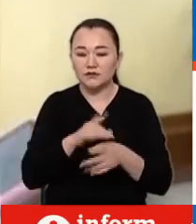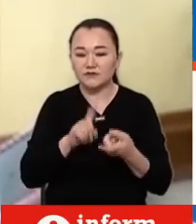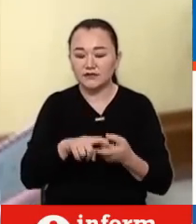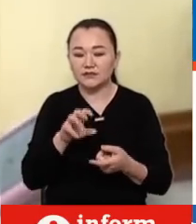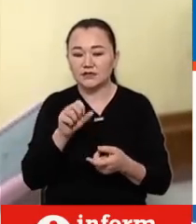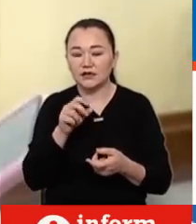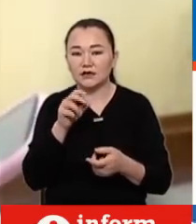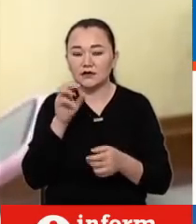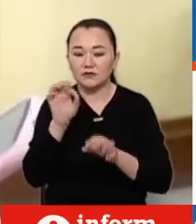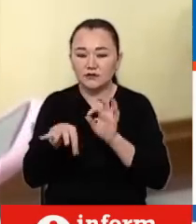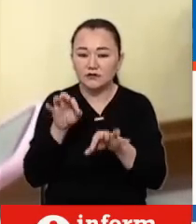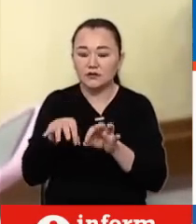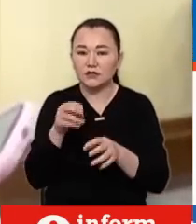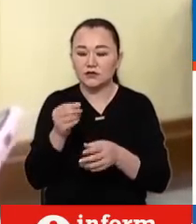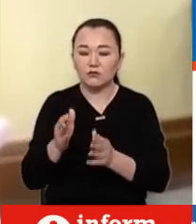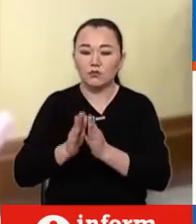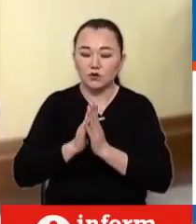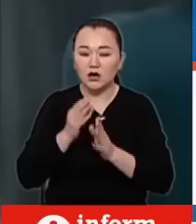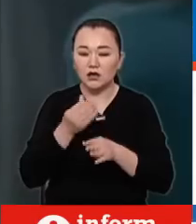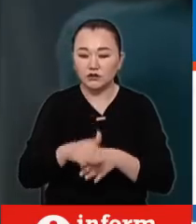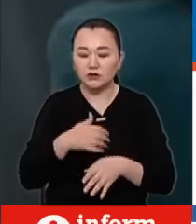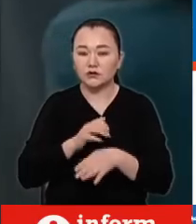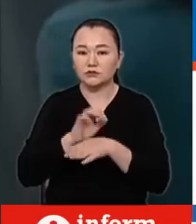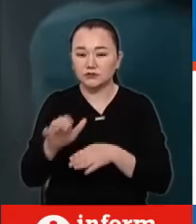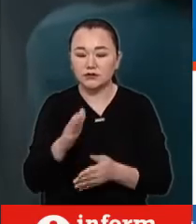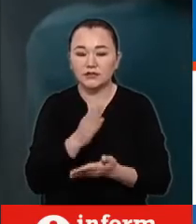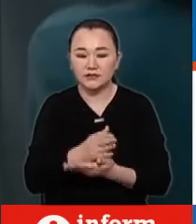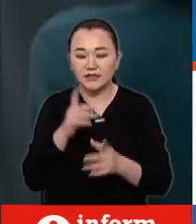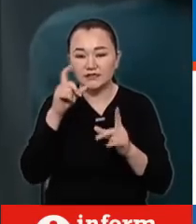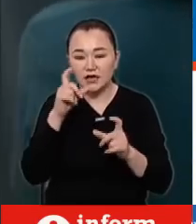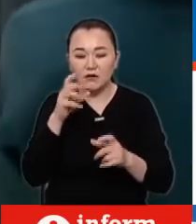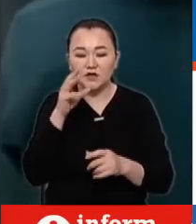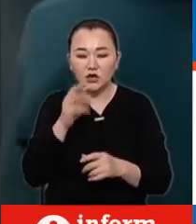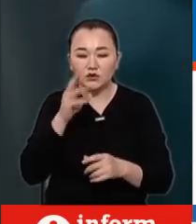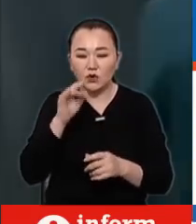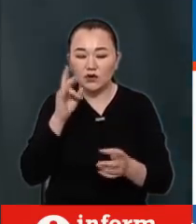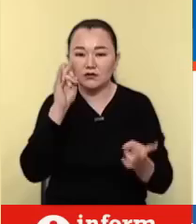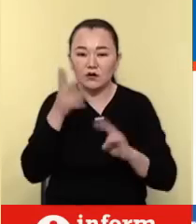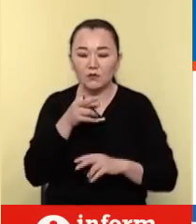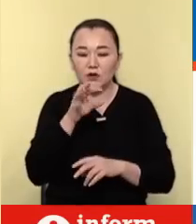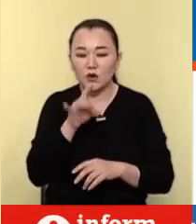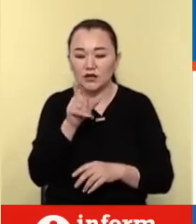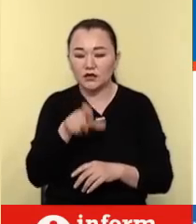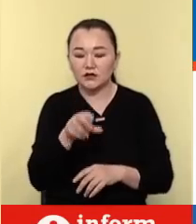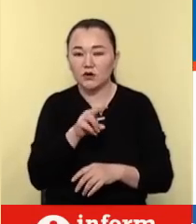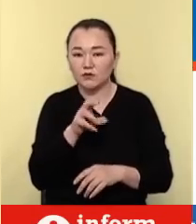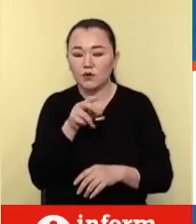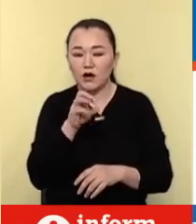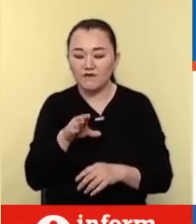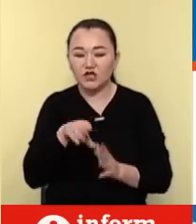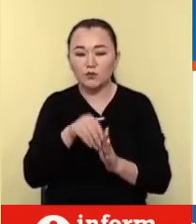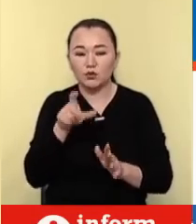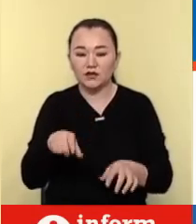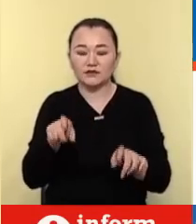ретінде берсең деген азаматтар хабарласады, соған қалған бөлігін жолдайды. Ал Instagram мен TikTok-та танымал болған блогер Дәулет Мұқаев депутат